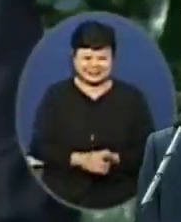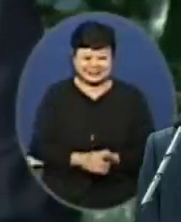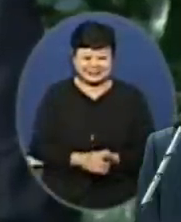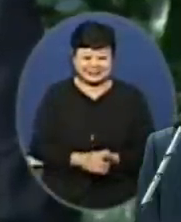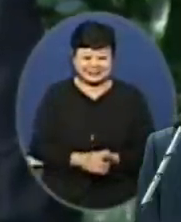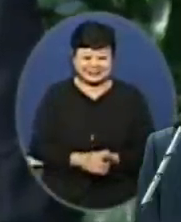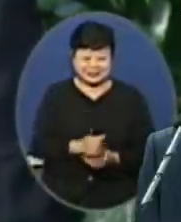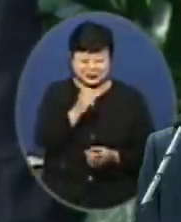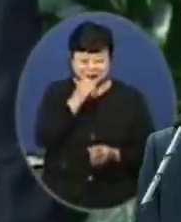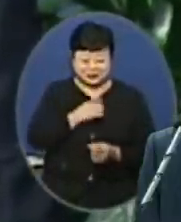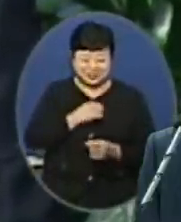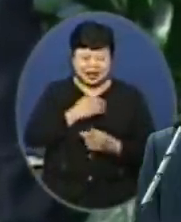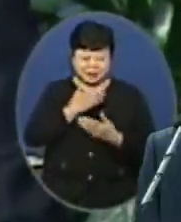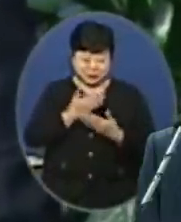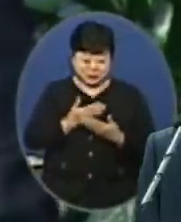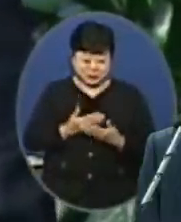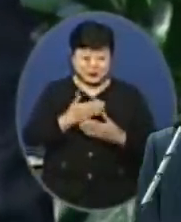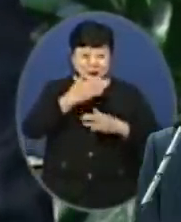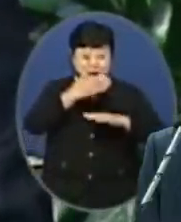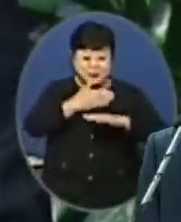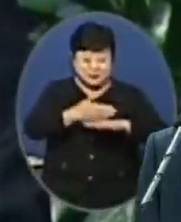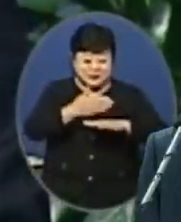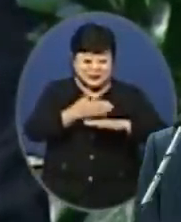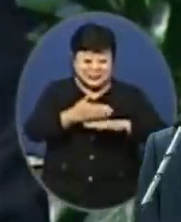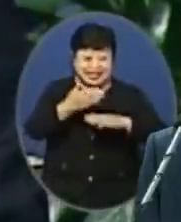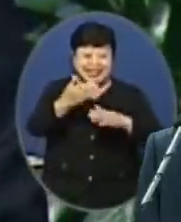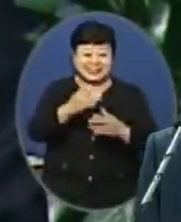좋은 감동을 주셔서 고맙습니다.